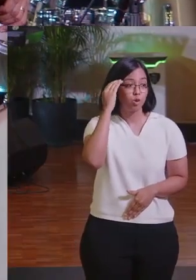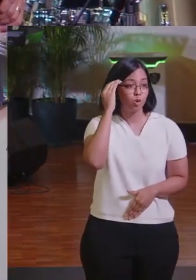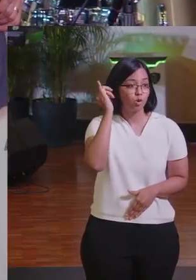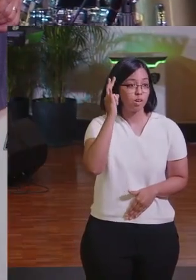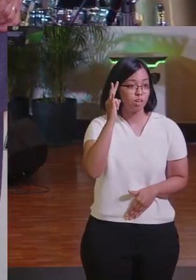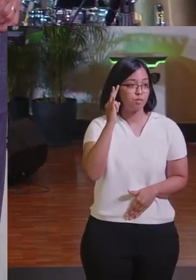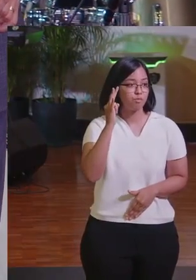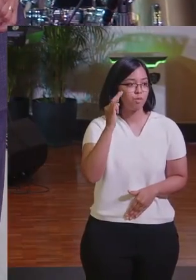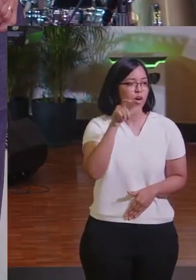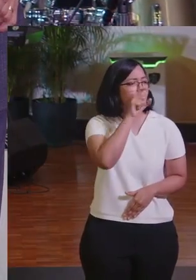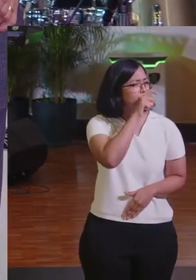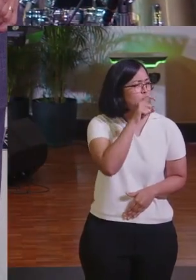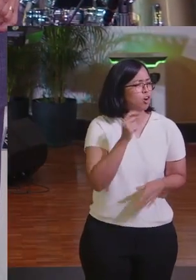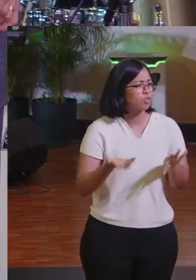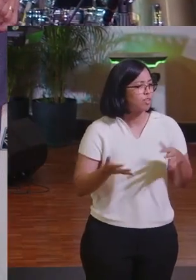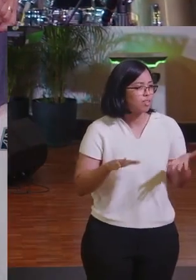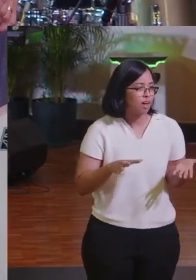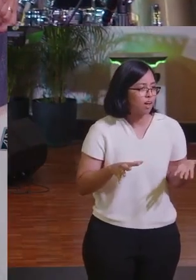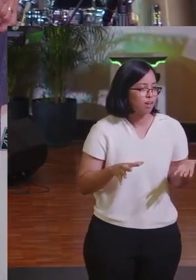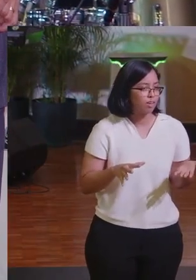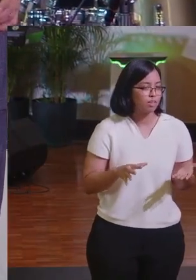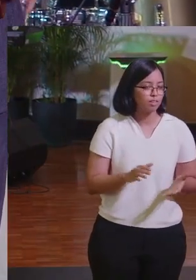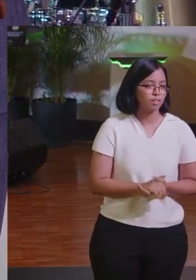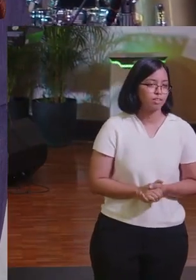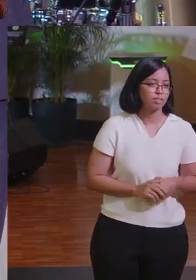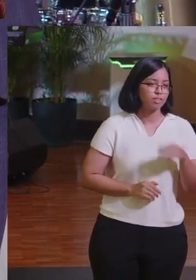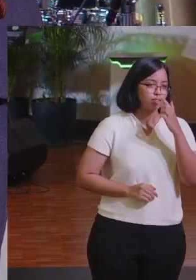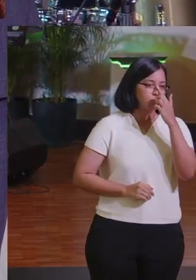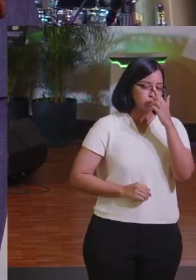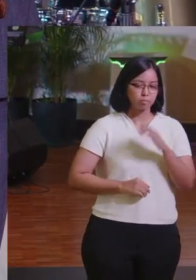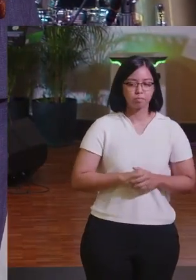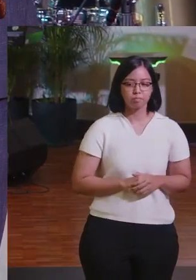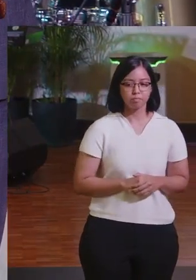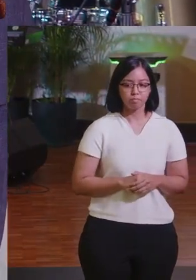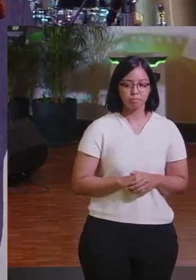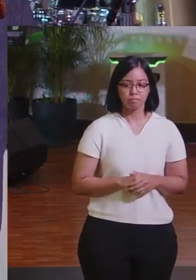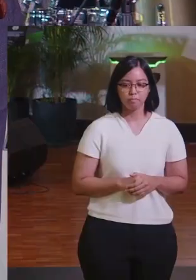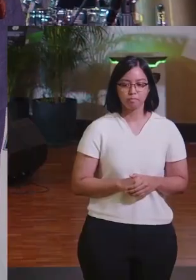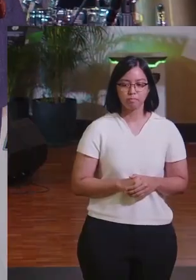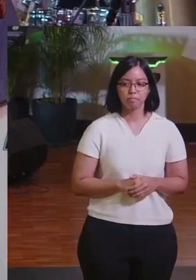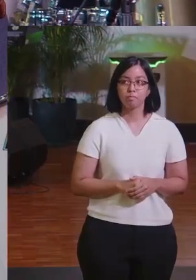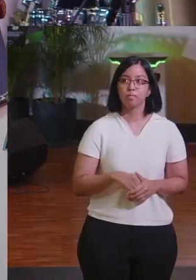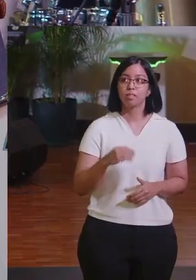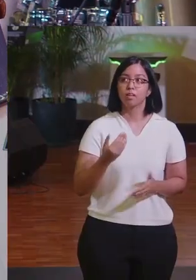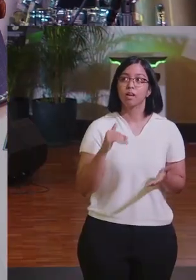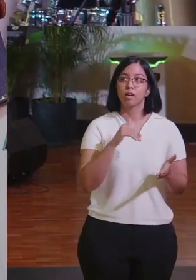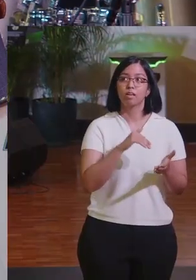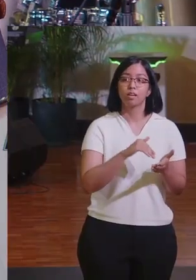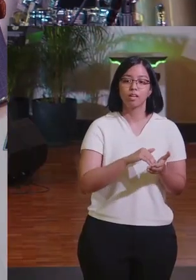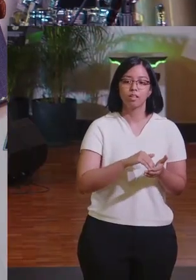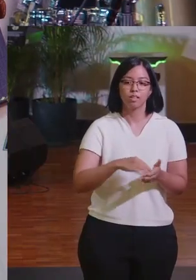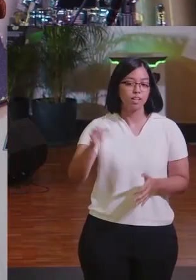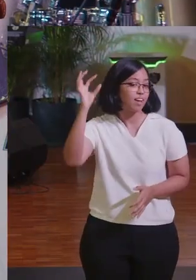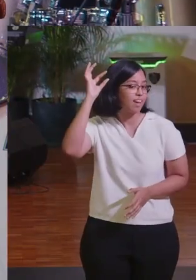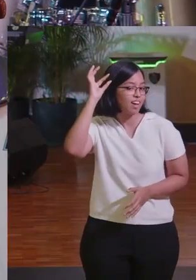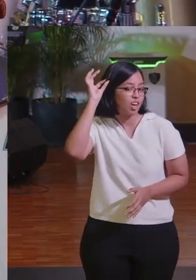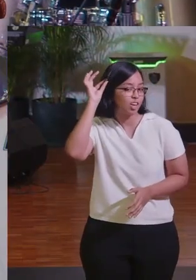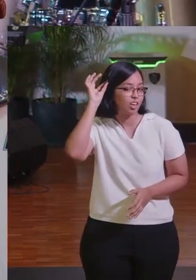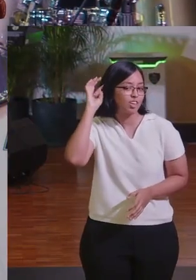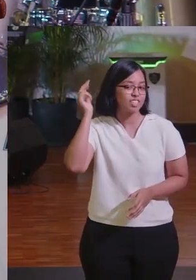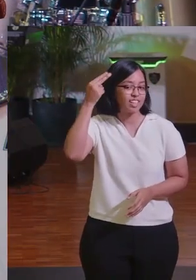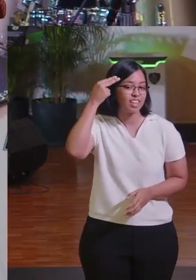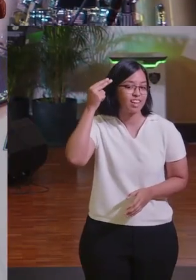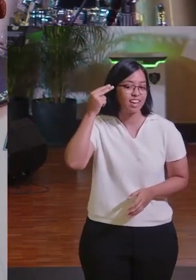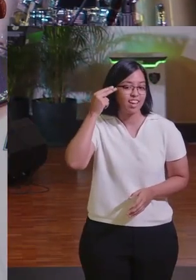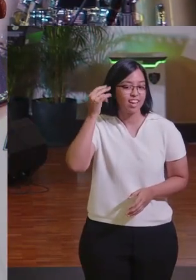ang lahat ng detalye. Sa isa pa pong talata, ang sabi doon, the very hairs of your head are all